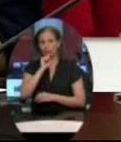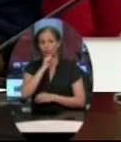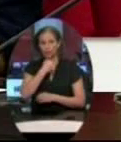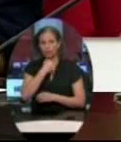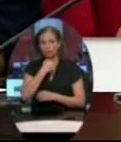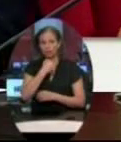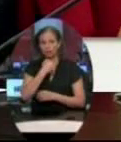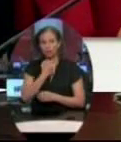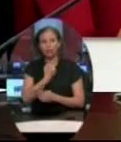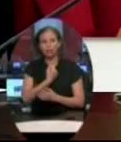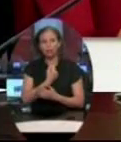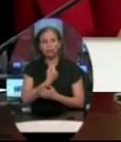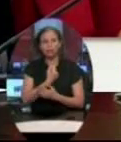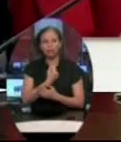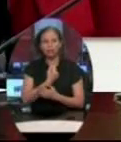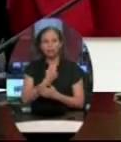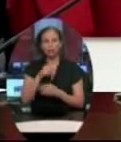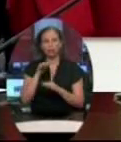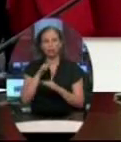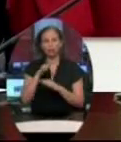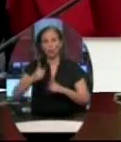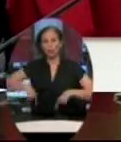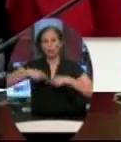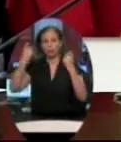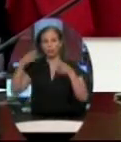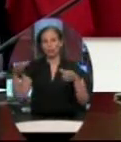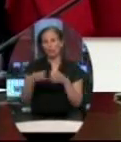עצמנו, על פנינו כתרבות, כחברה.